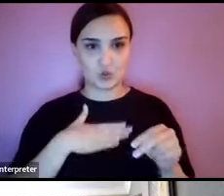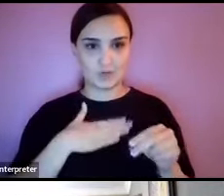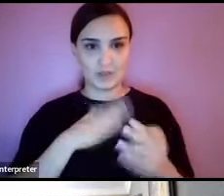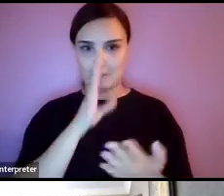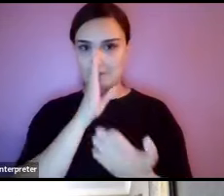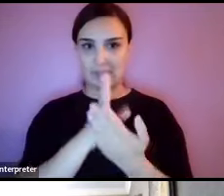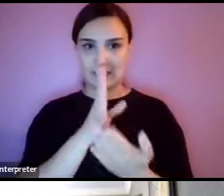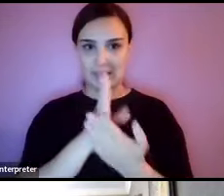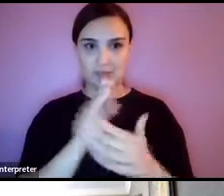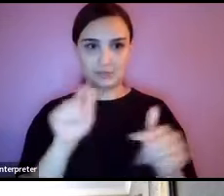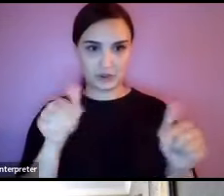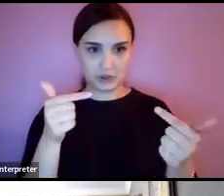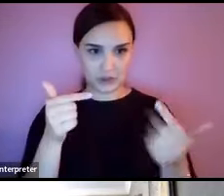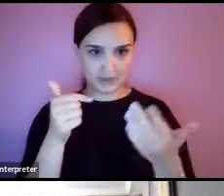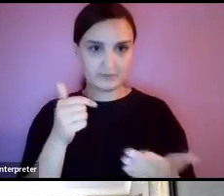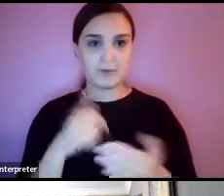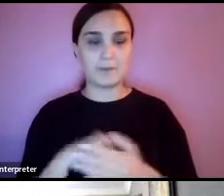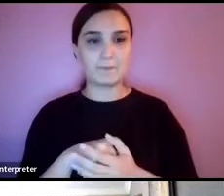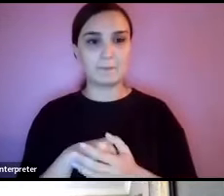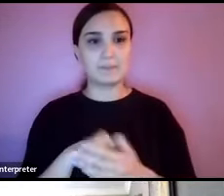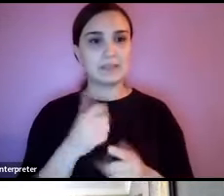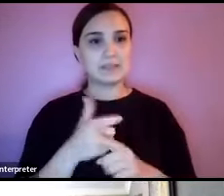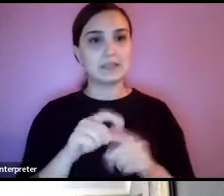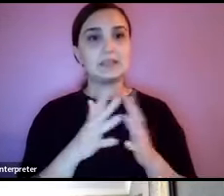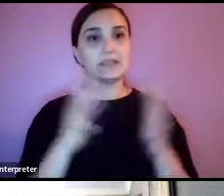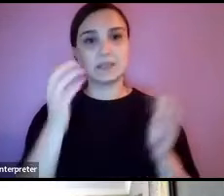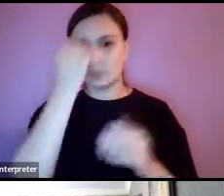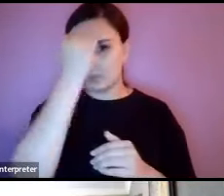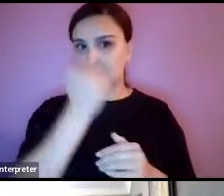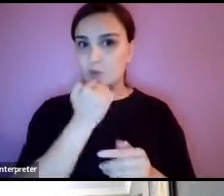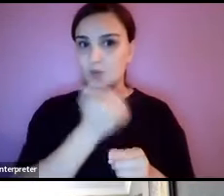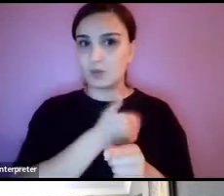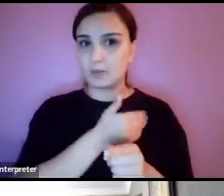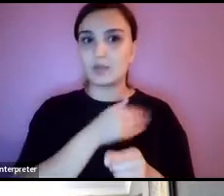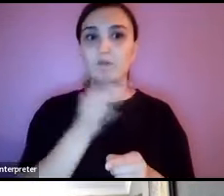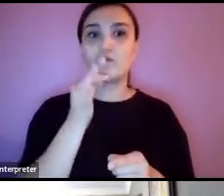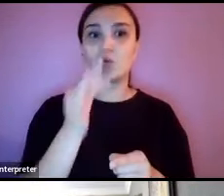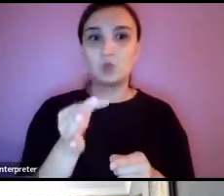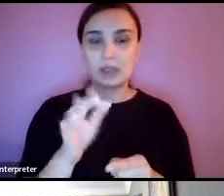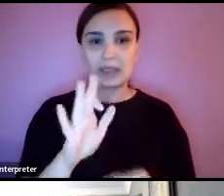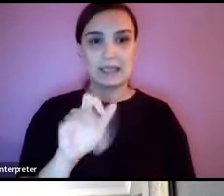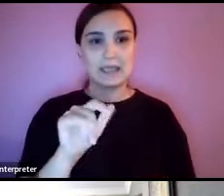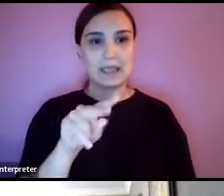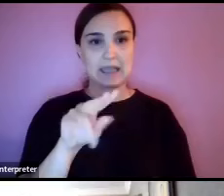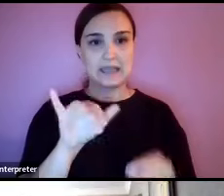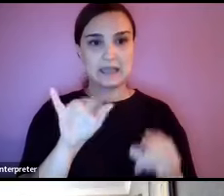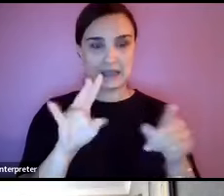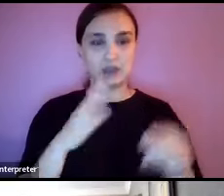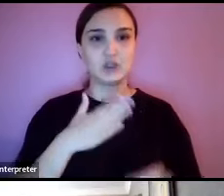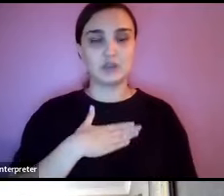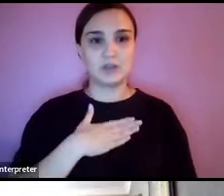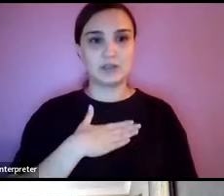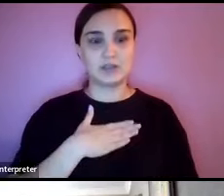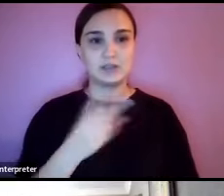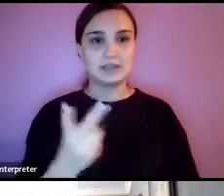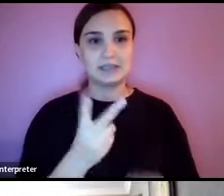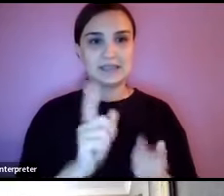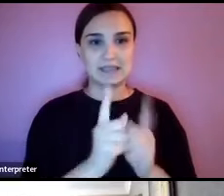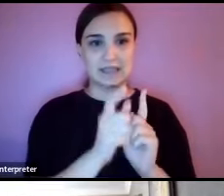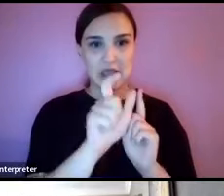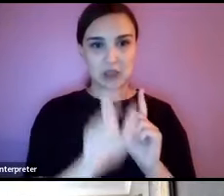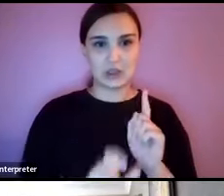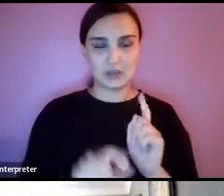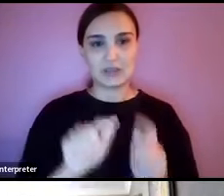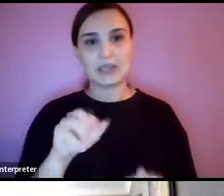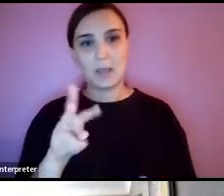პირდაპირი ჩართვა. ძალიან დიდი მადლობა მინდა გადაუხადო ქეთლინს და ჩვენს თარჯიმნებს